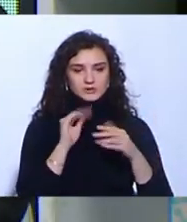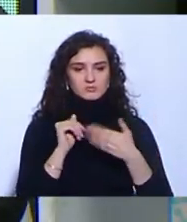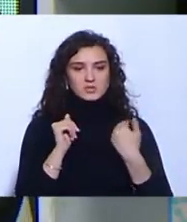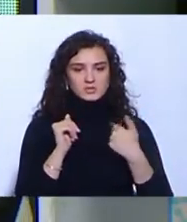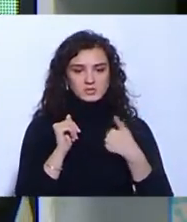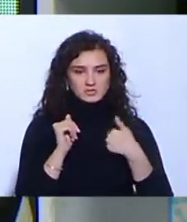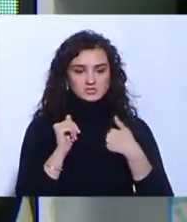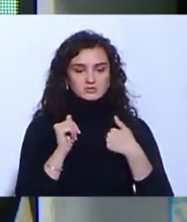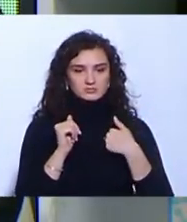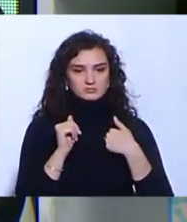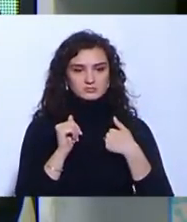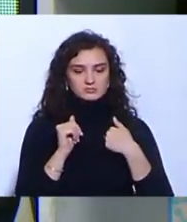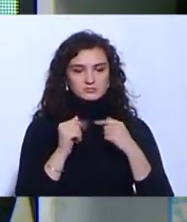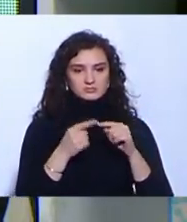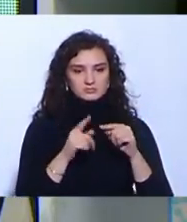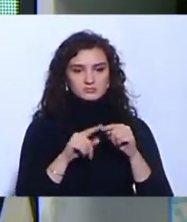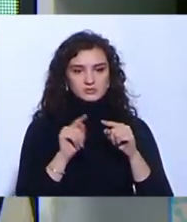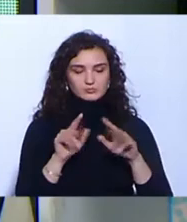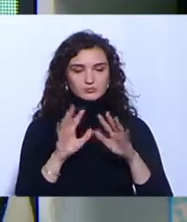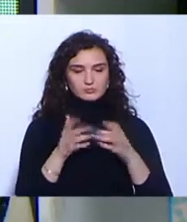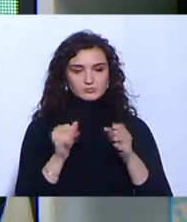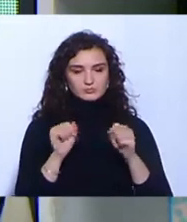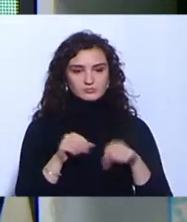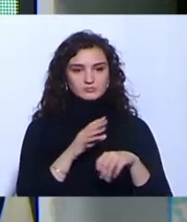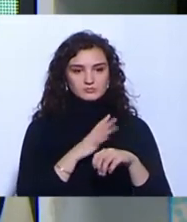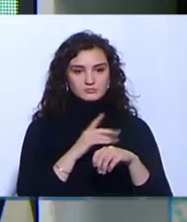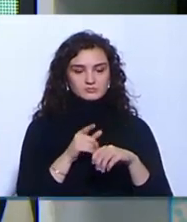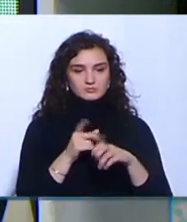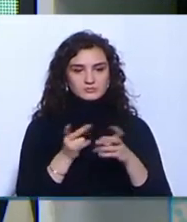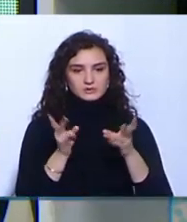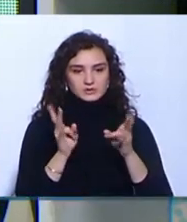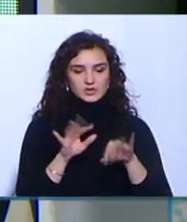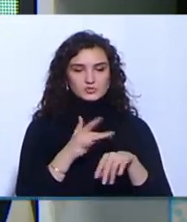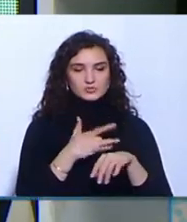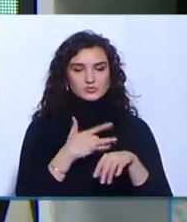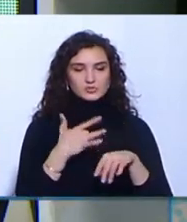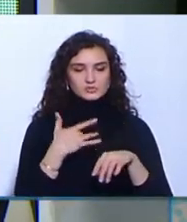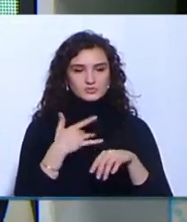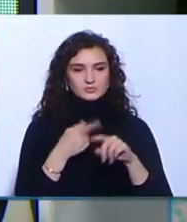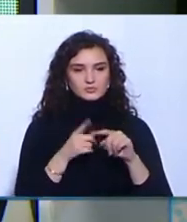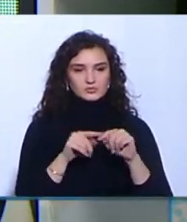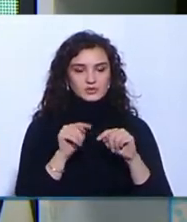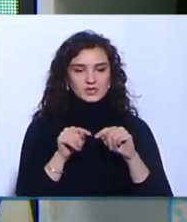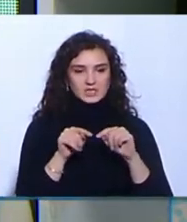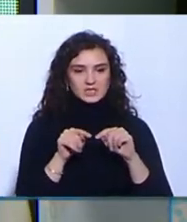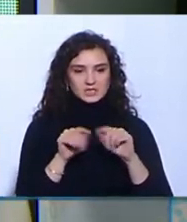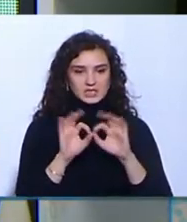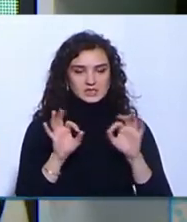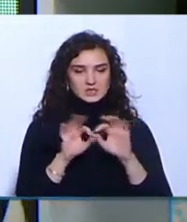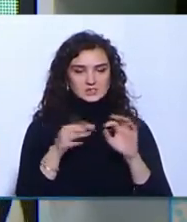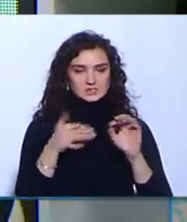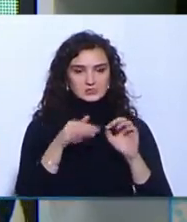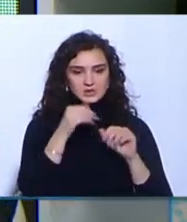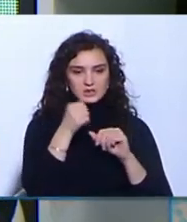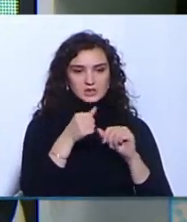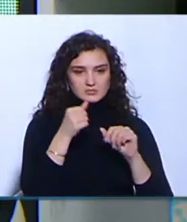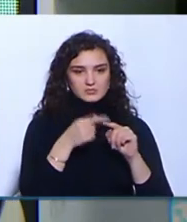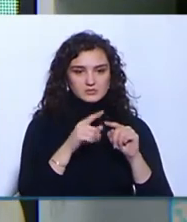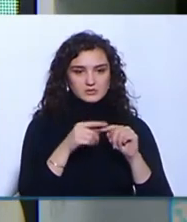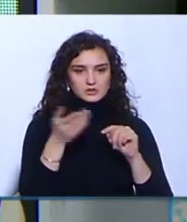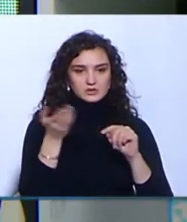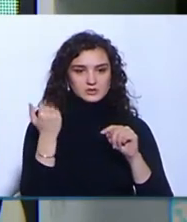ძირითად ლიმფურ სადინაში, ხო მართალია? ხო და აი ამ შემთხვევაში შეიძლება მოხდეს დარჩენილი ფილტვის ლიმფურში. სწორედ ეს ფენომენი აღიწერა 50-იან წლებში,